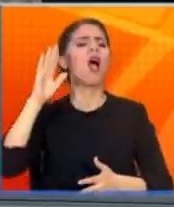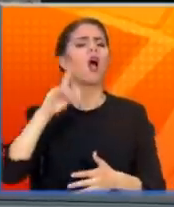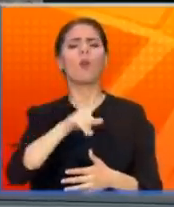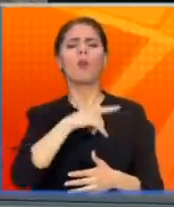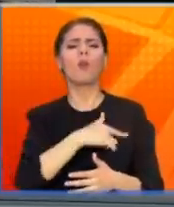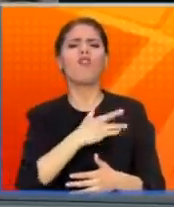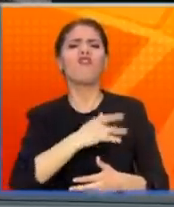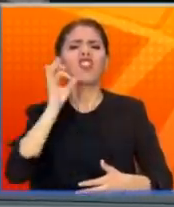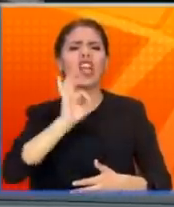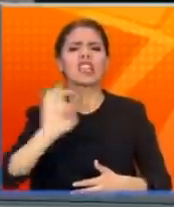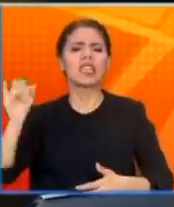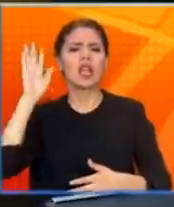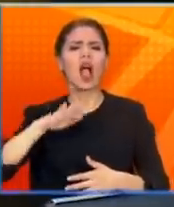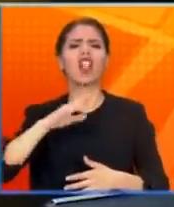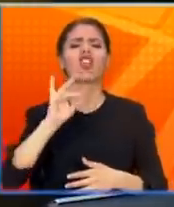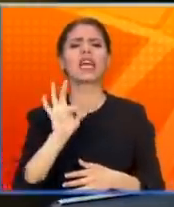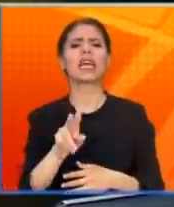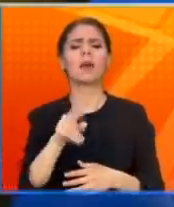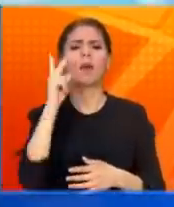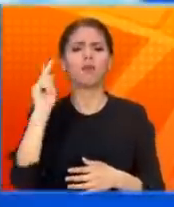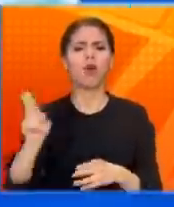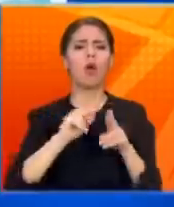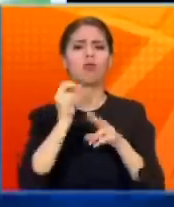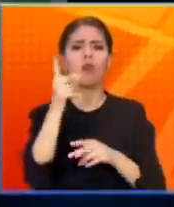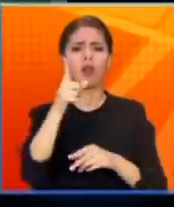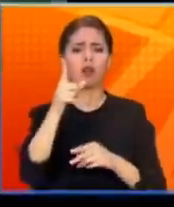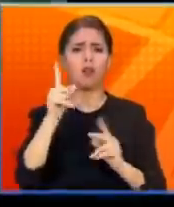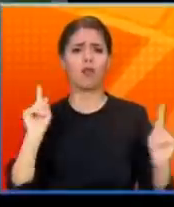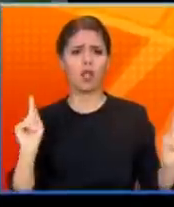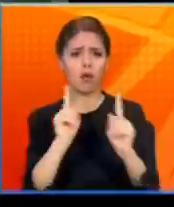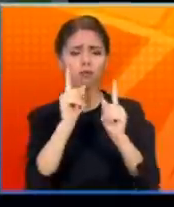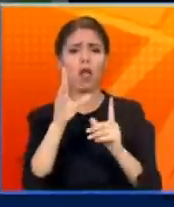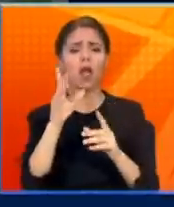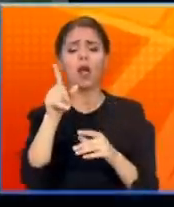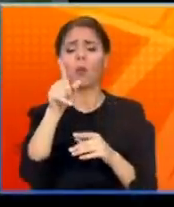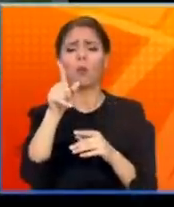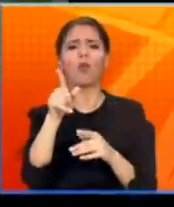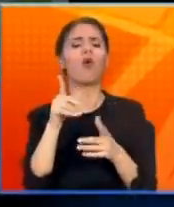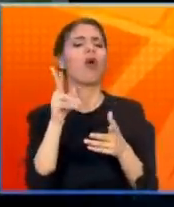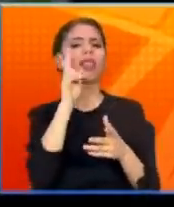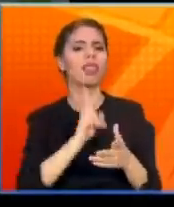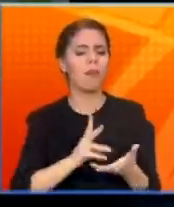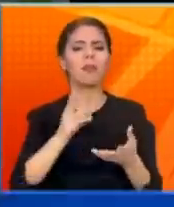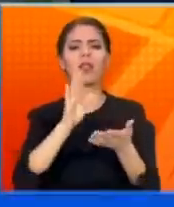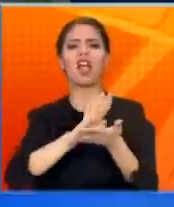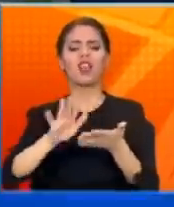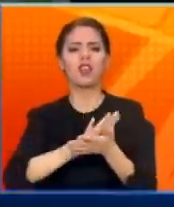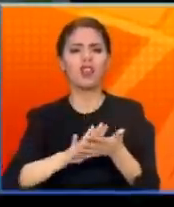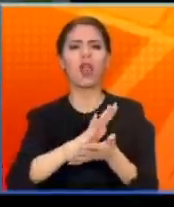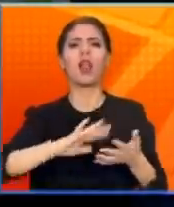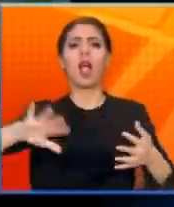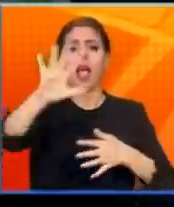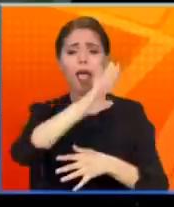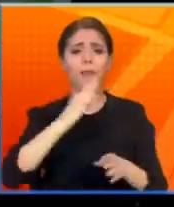alçakça. Gelin şimdi o rakamlara bakalım. Virüse karşı etkili antibakteriyel ürünler, sıvılar, jeller, bu tür